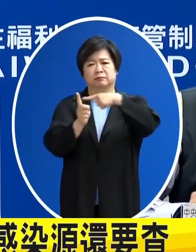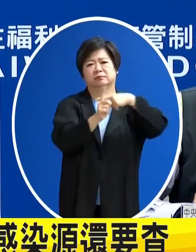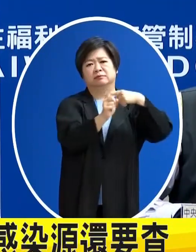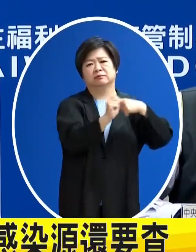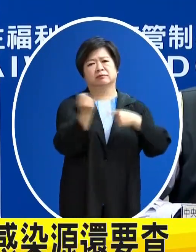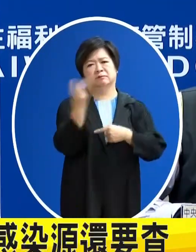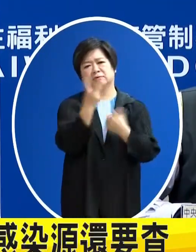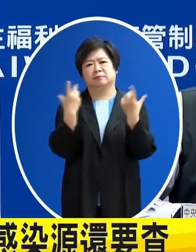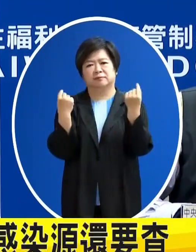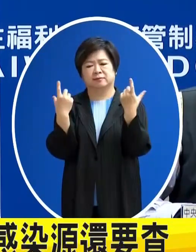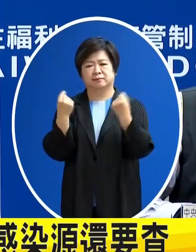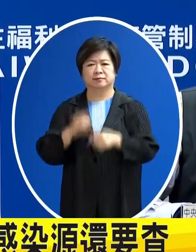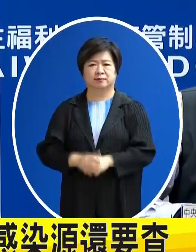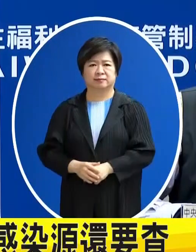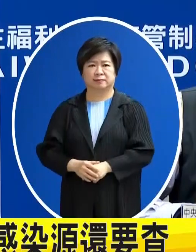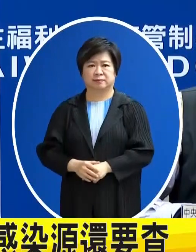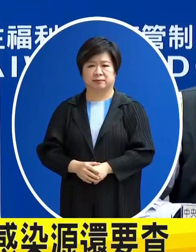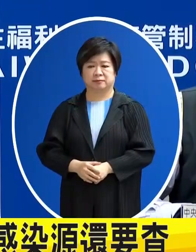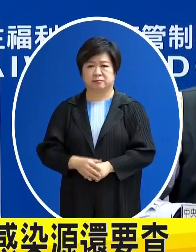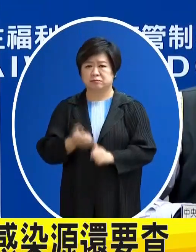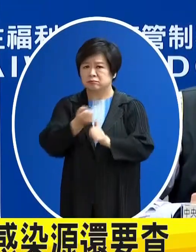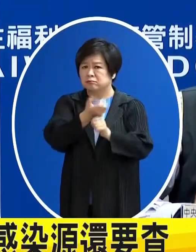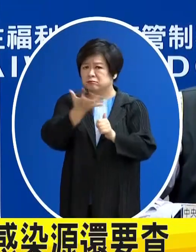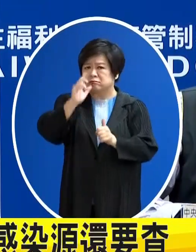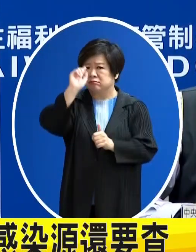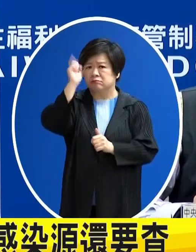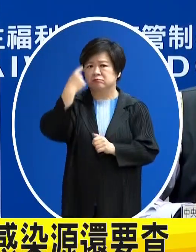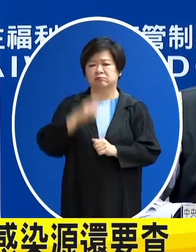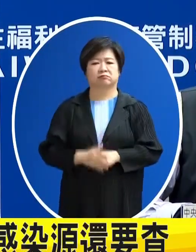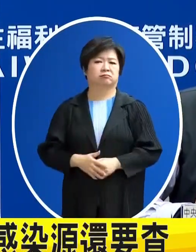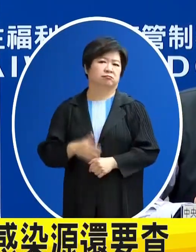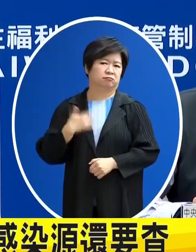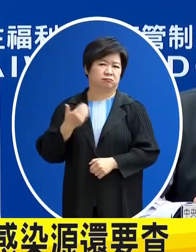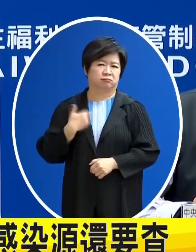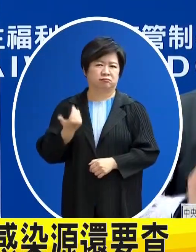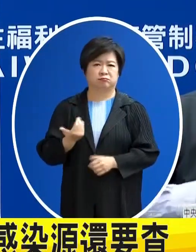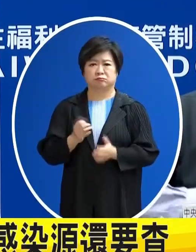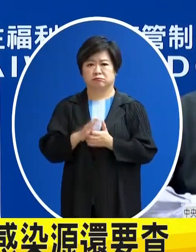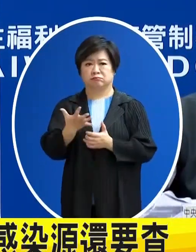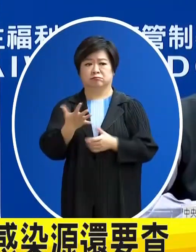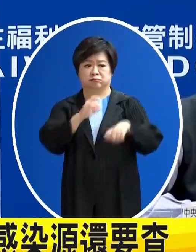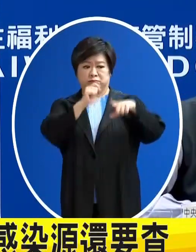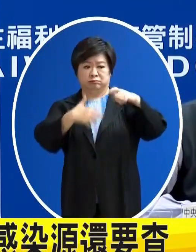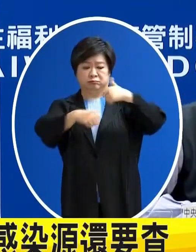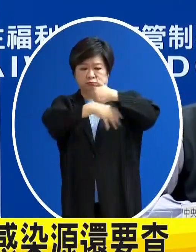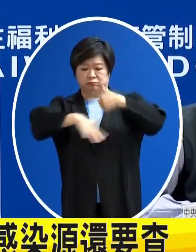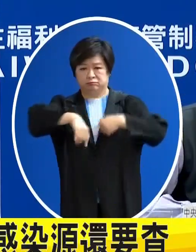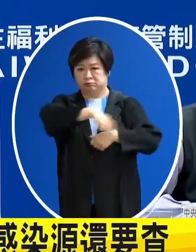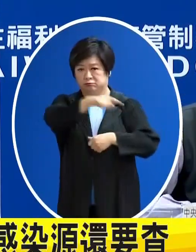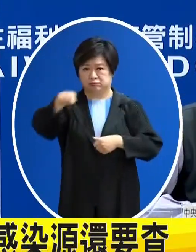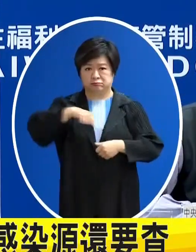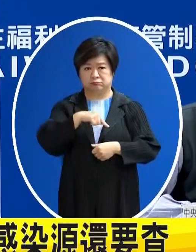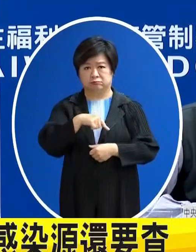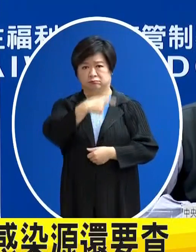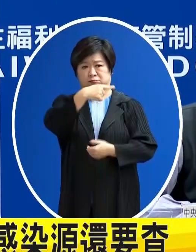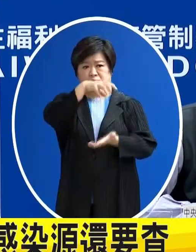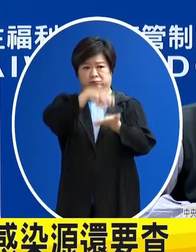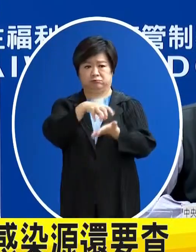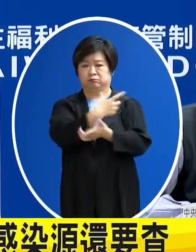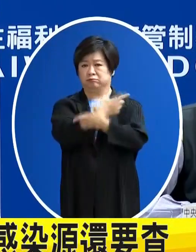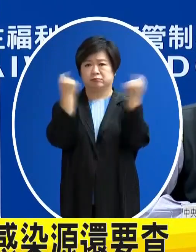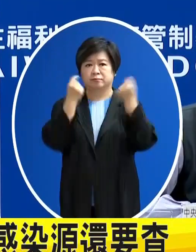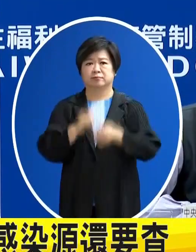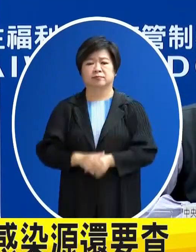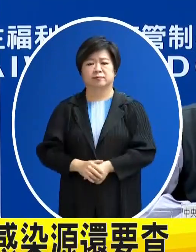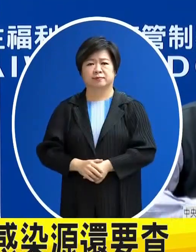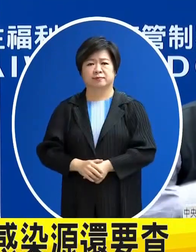性。那目前他这个感染源哈还不是很清楚，因为其他的人也做了哈都是阴性，